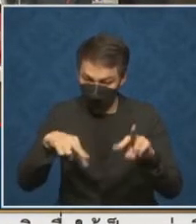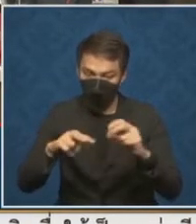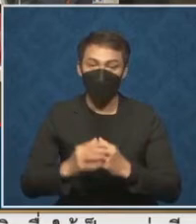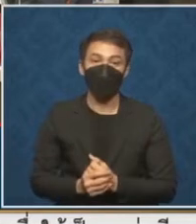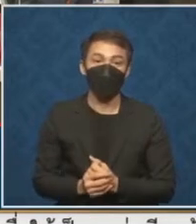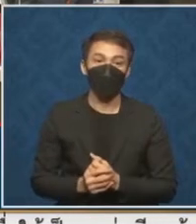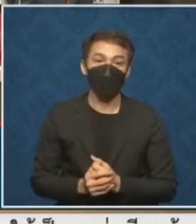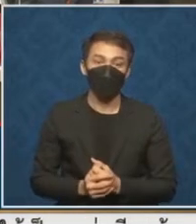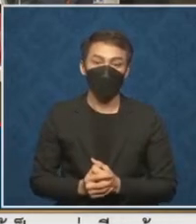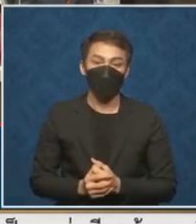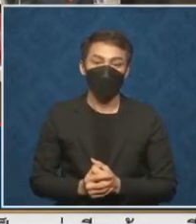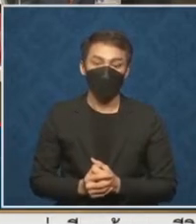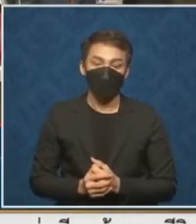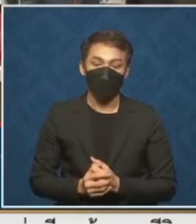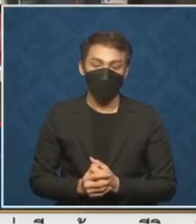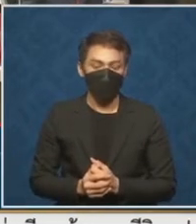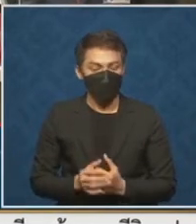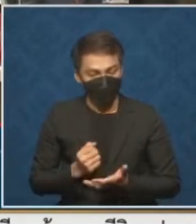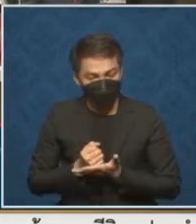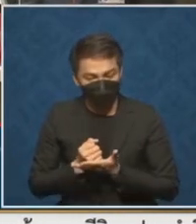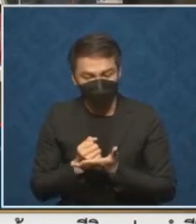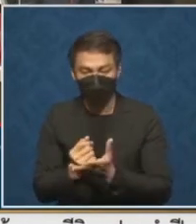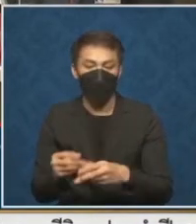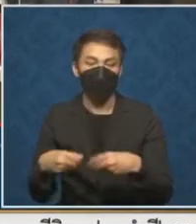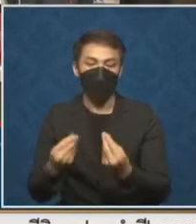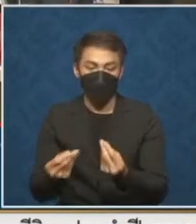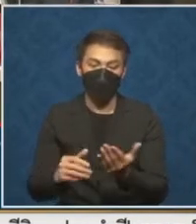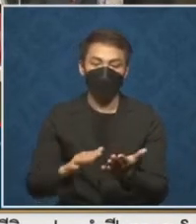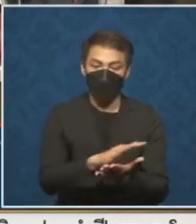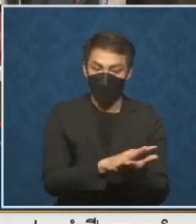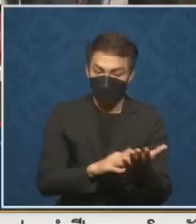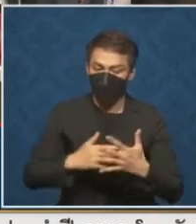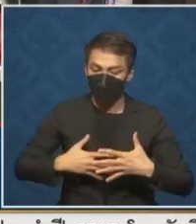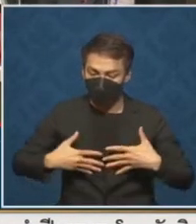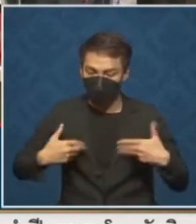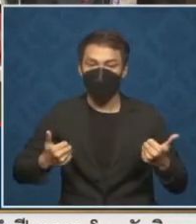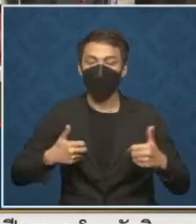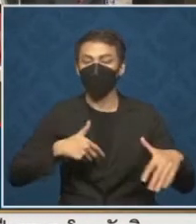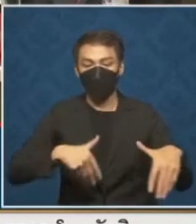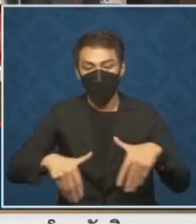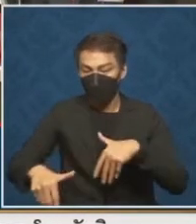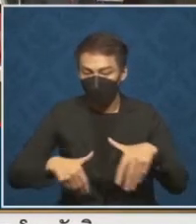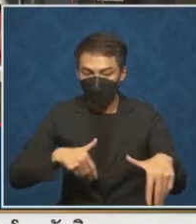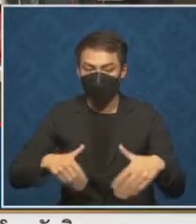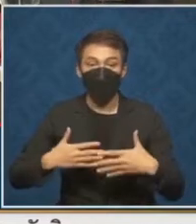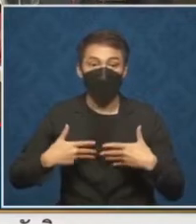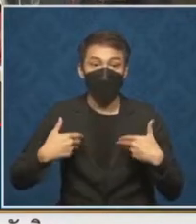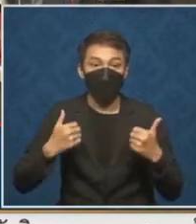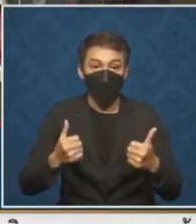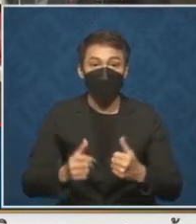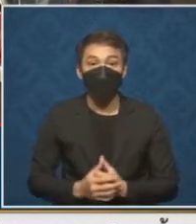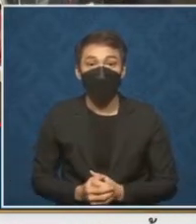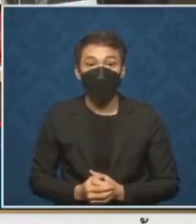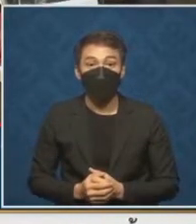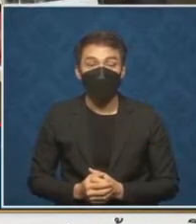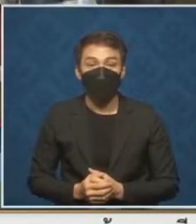ความผาสุกของประเทศชาติและพี่น้องประชาชนทำการครับดีเจ